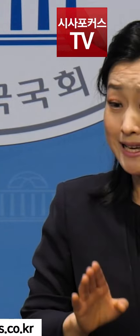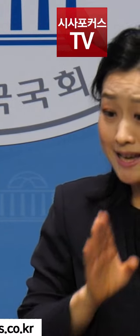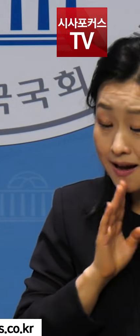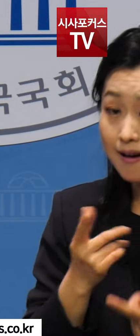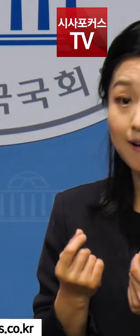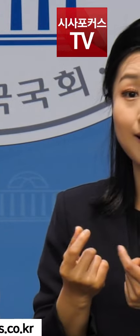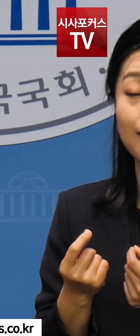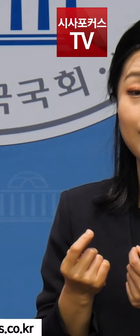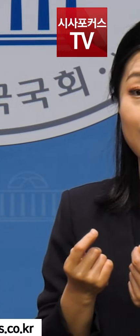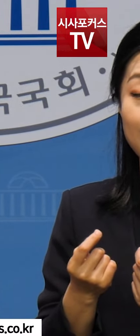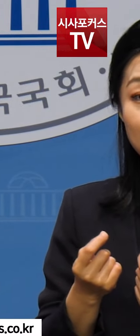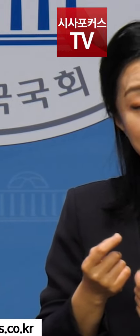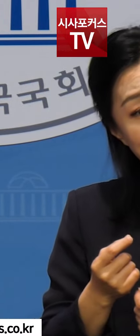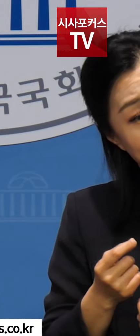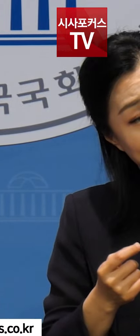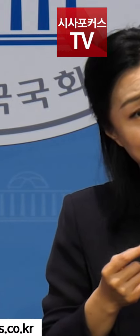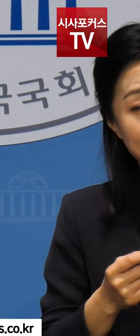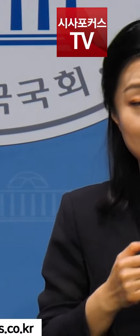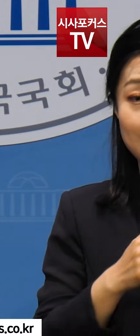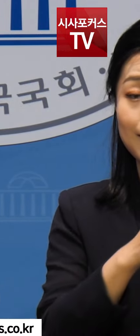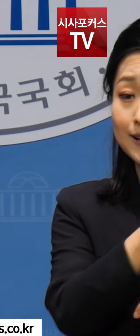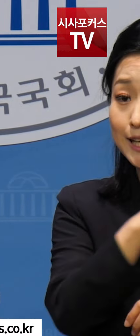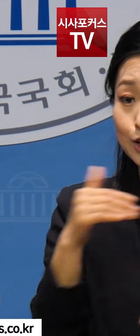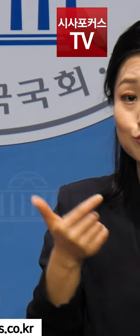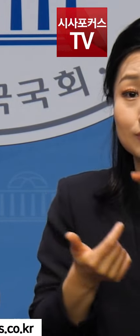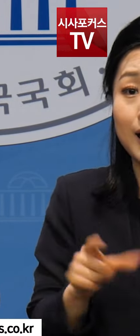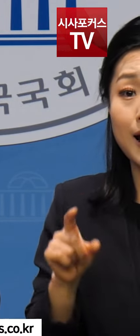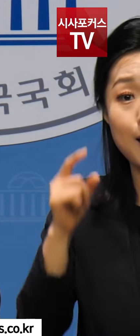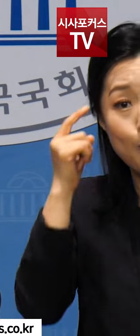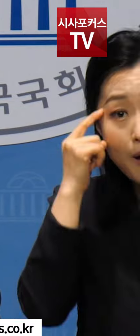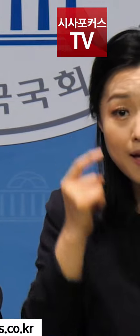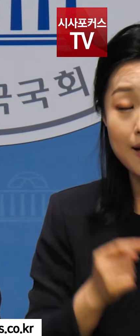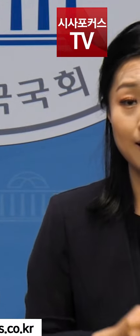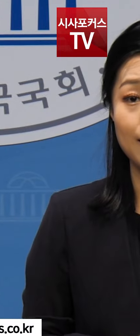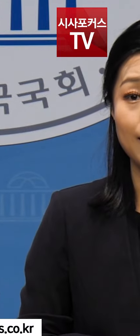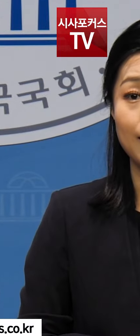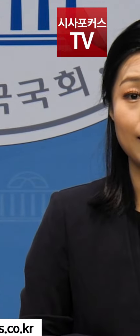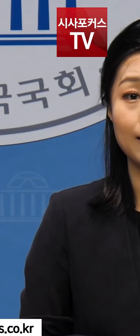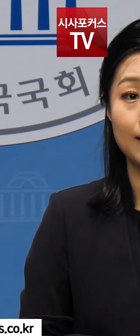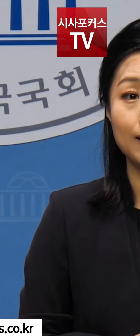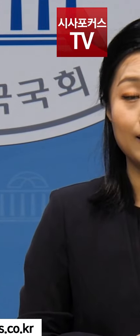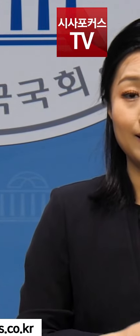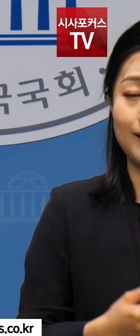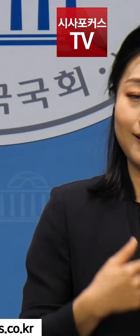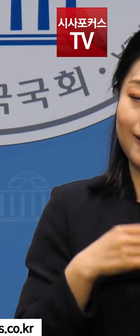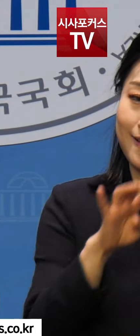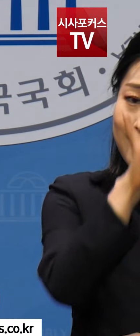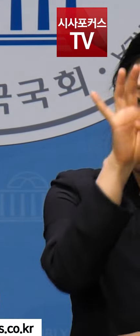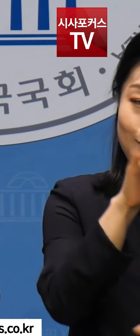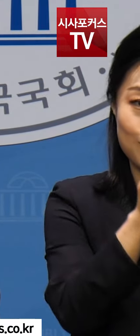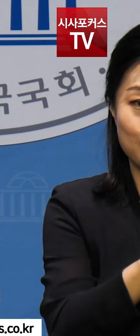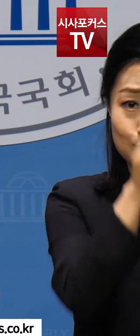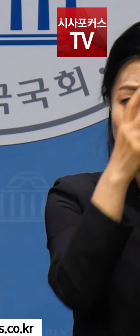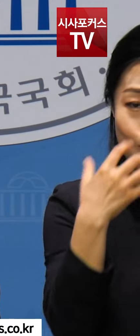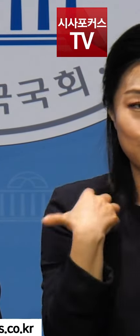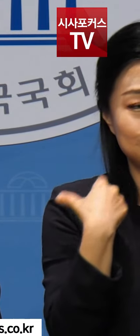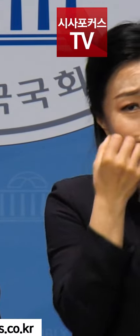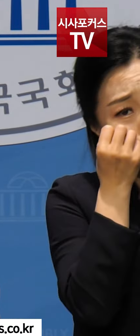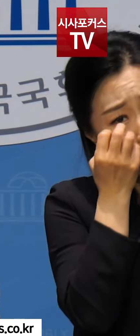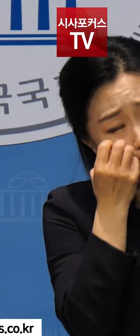신성처럼 여기는 것이 정상입니까? 왜 이것도 두 개의 잣대가 적용되는 것입니까? 그래서 매우 윤석열 정권에서는 여러